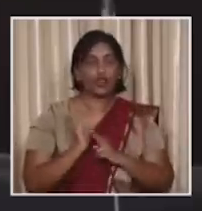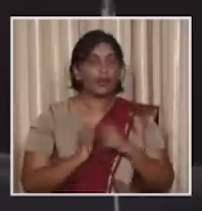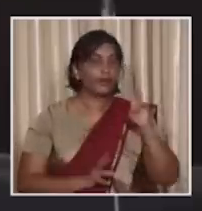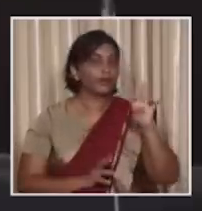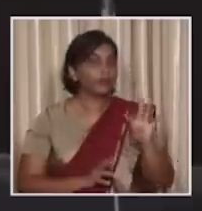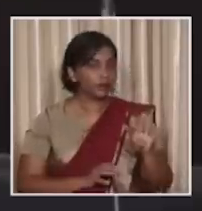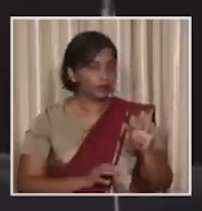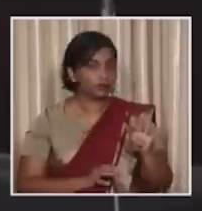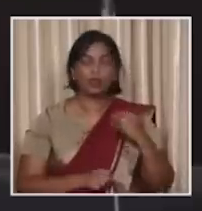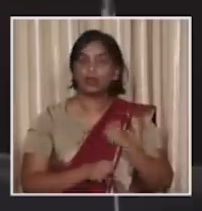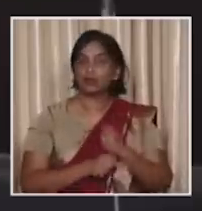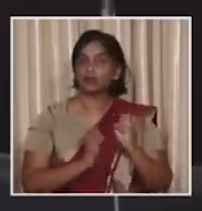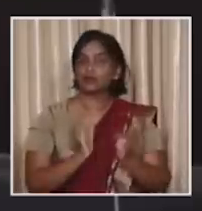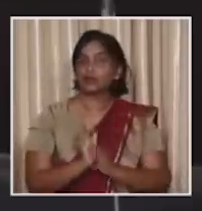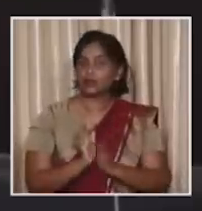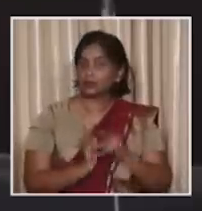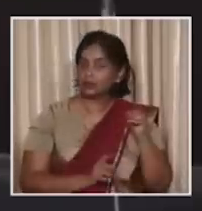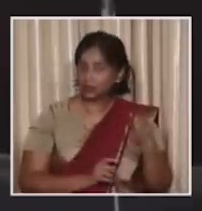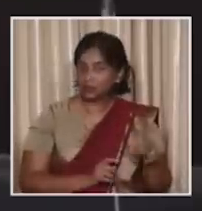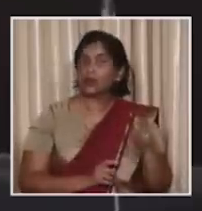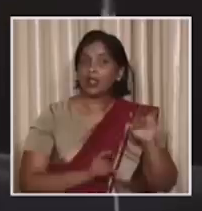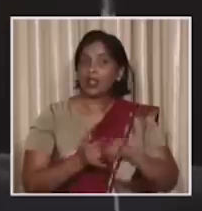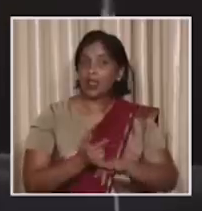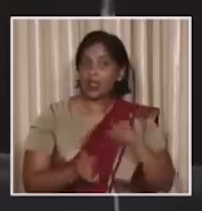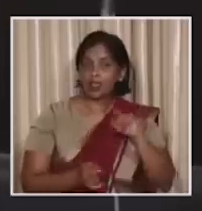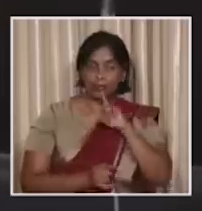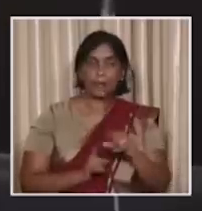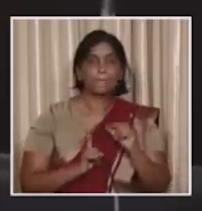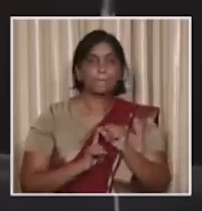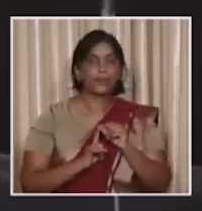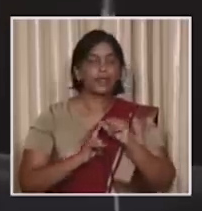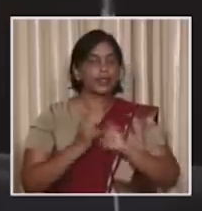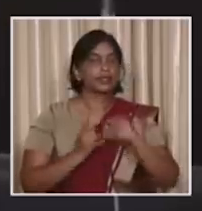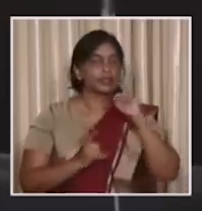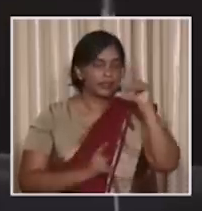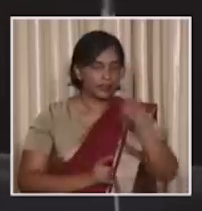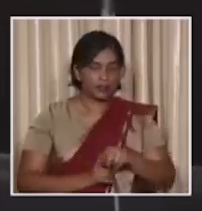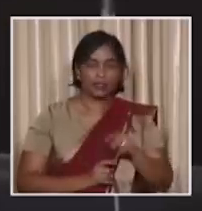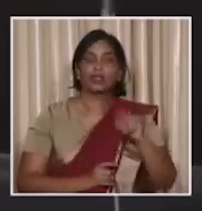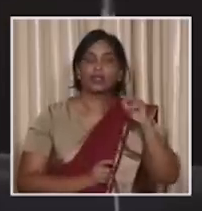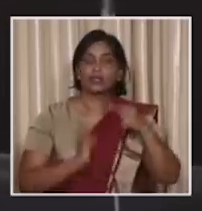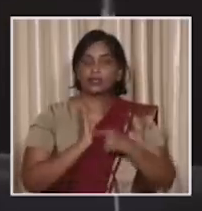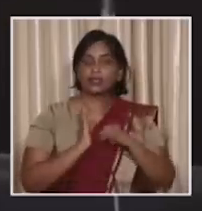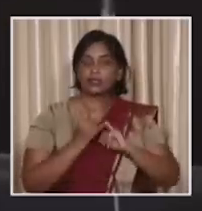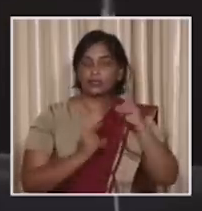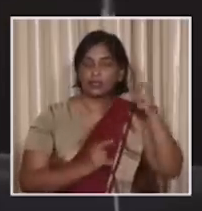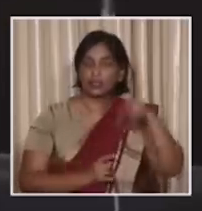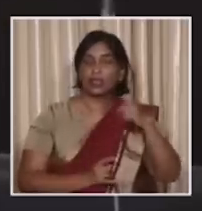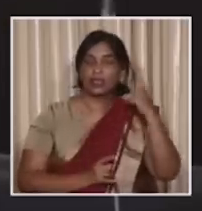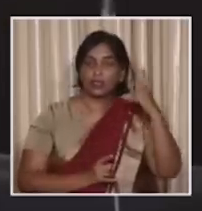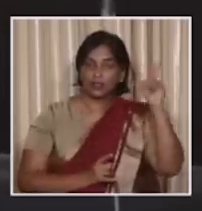2022/11/24 වෙනිදා රාජ්‍ය සේවා කොමිෂන් සභාව මගින් ඒකේ ලේකම් එවනවා PSC ඉරක් EST ඉරක් 2 ඉරක් 3 ඉරක්